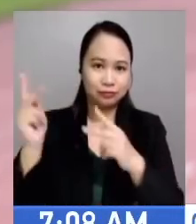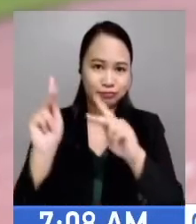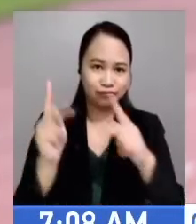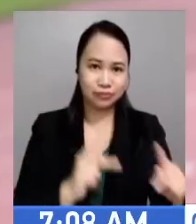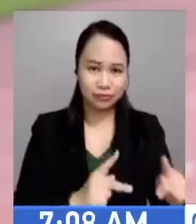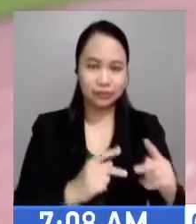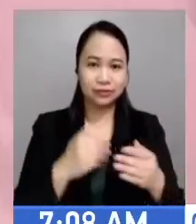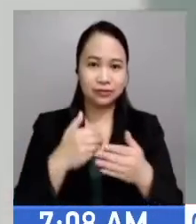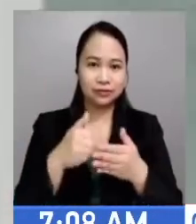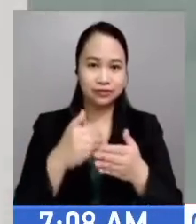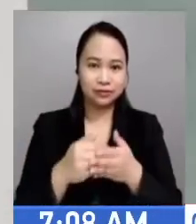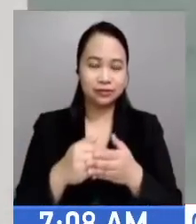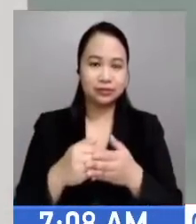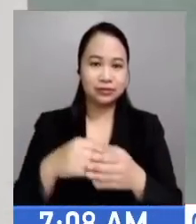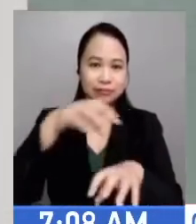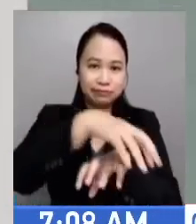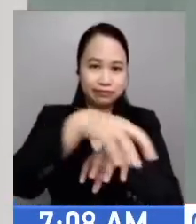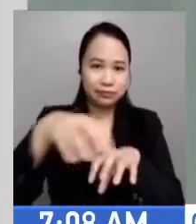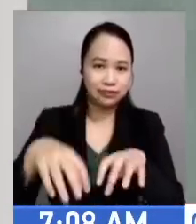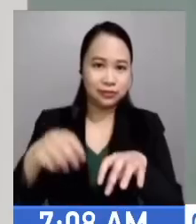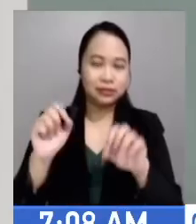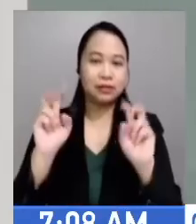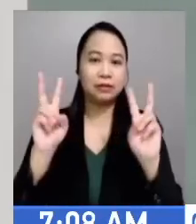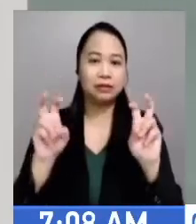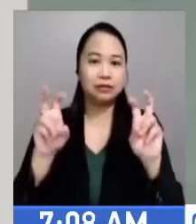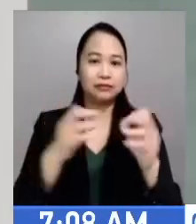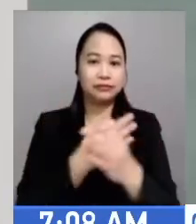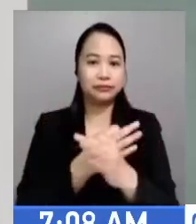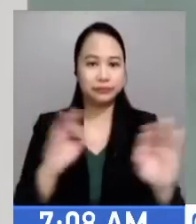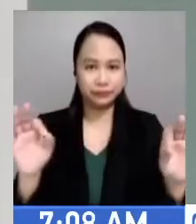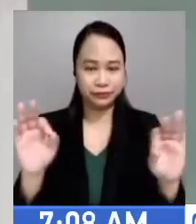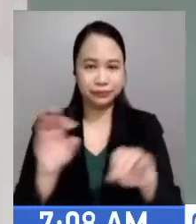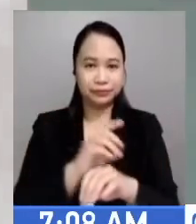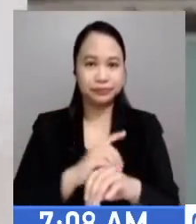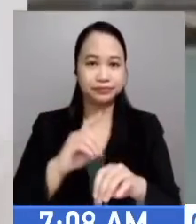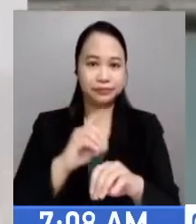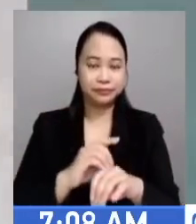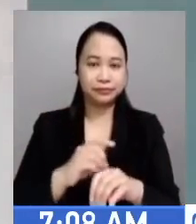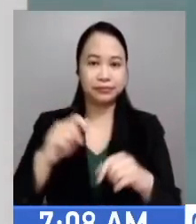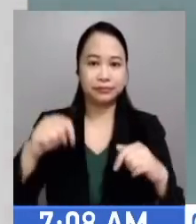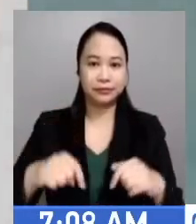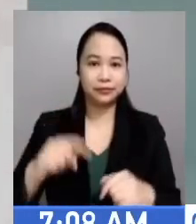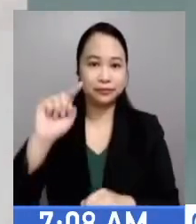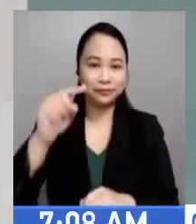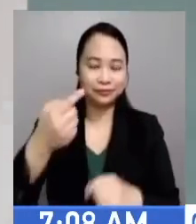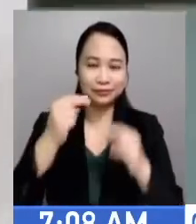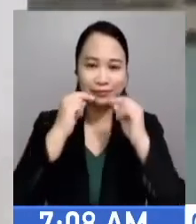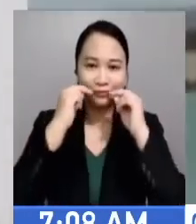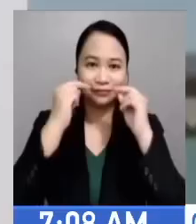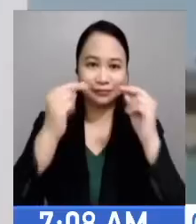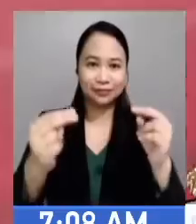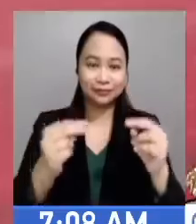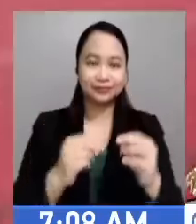ng Kalayaan. Ito ang unang balita. Rafi Tima para sa GMA Integrated News.